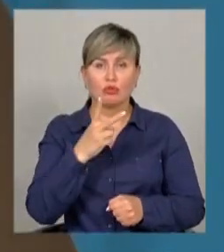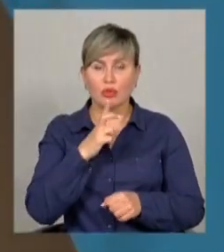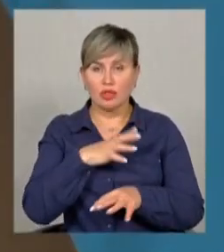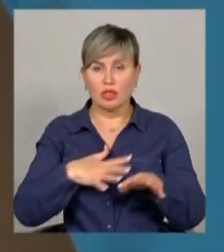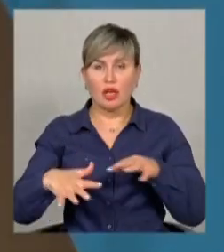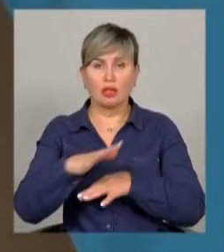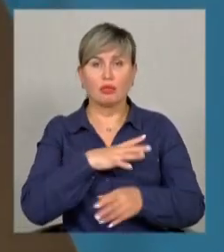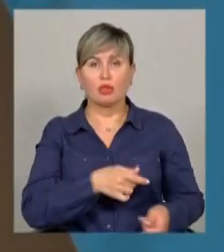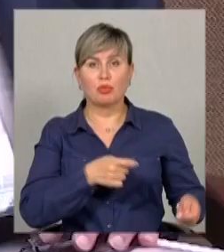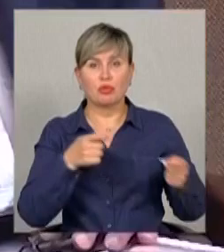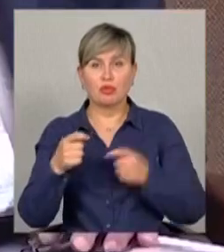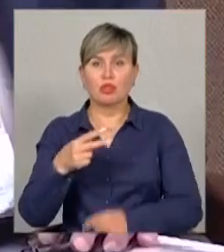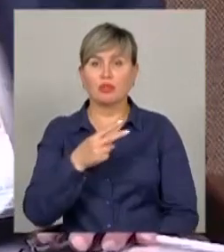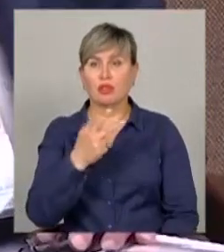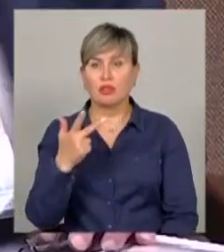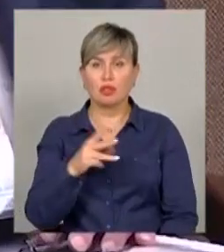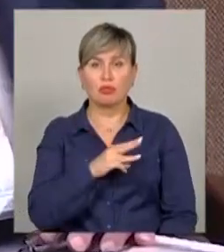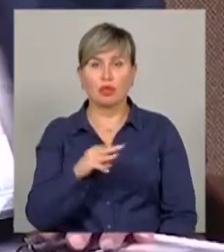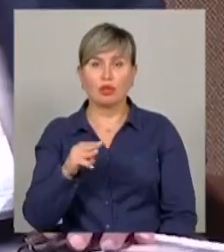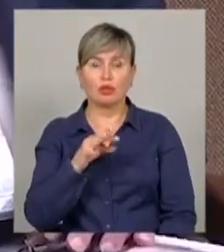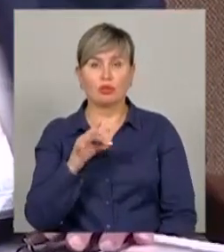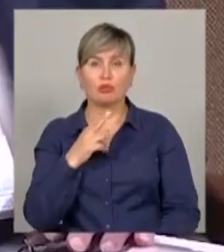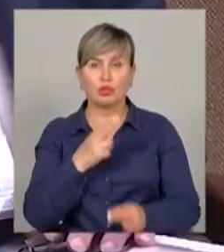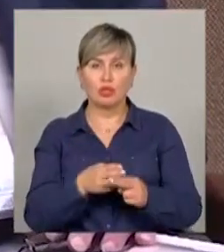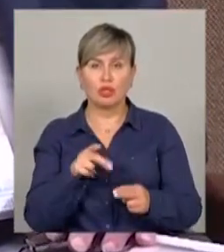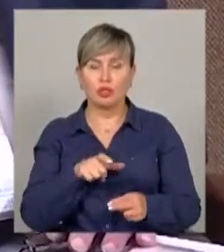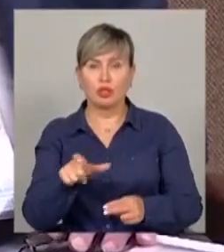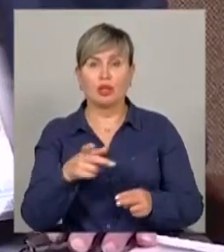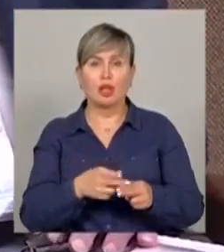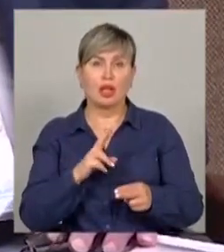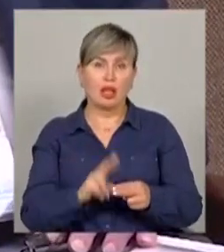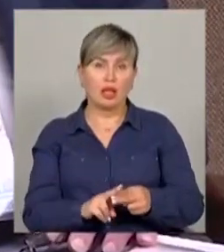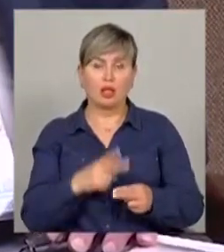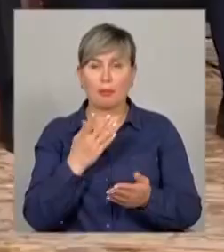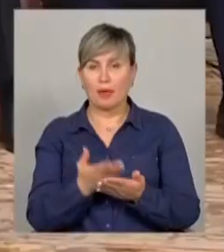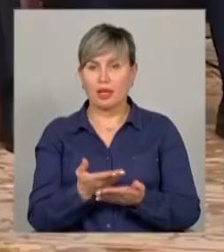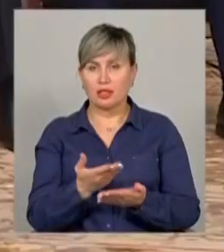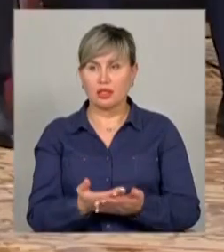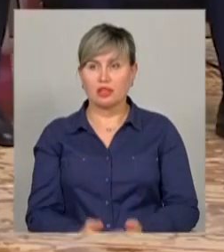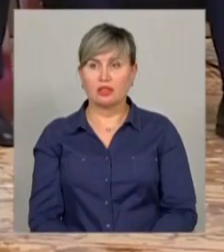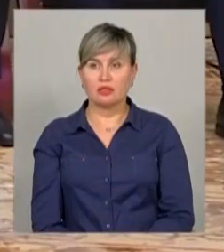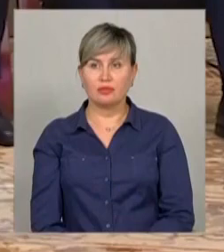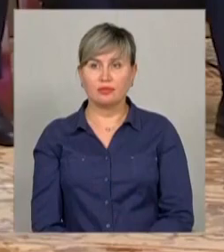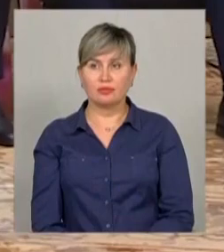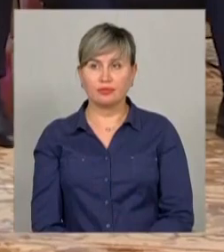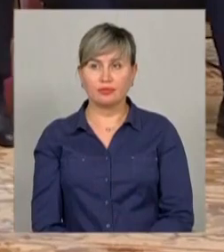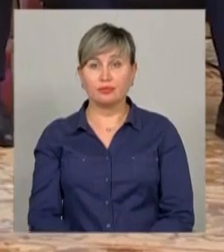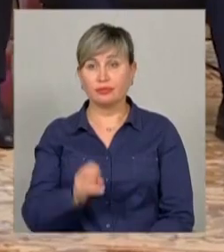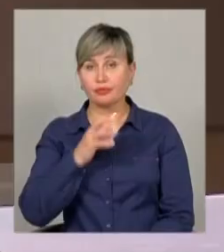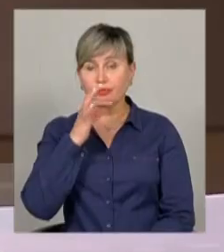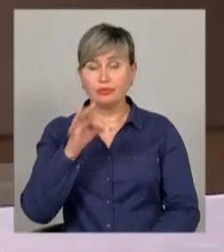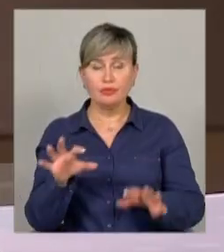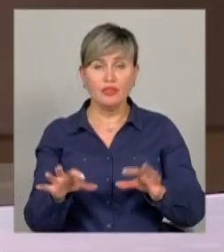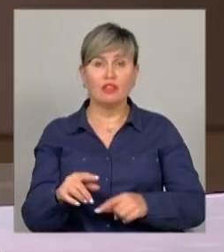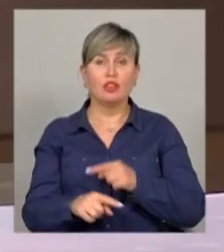было перевезено 23 миллиона тонн грузов по железной дороге. Это беспрецедентный показатель. Как отметил президент,